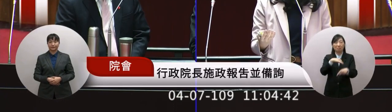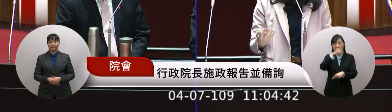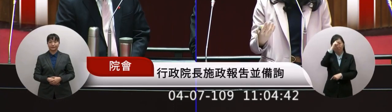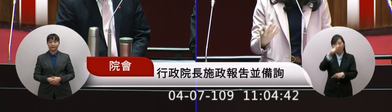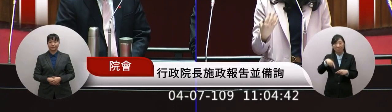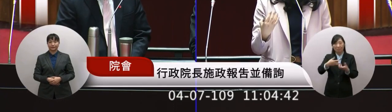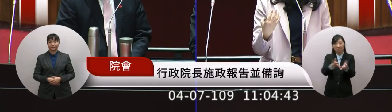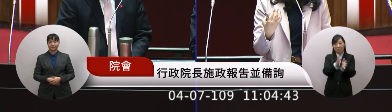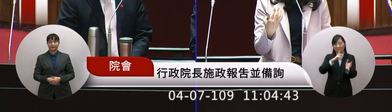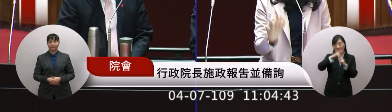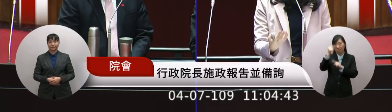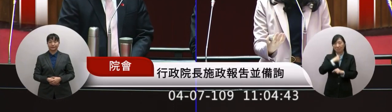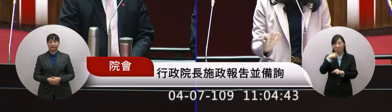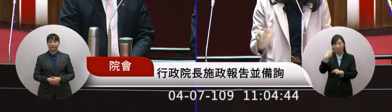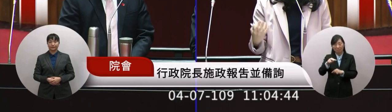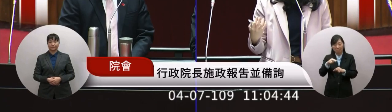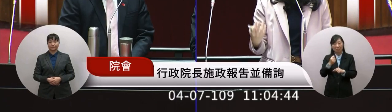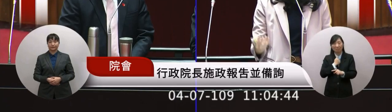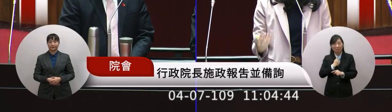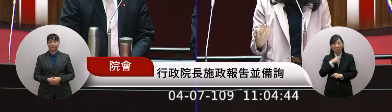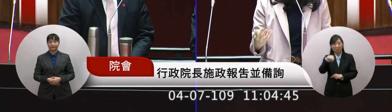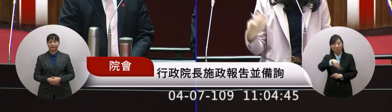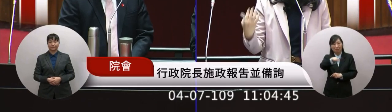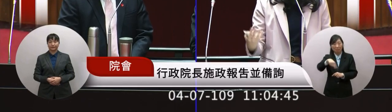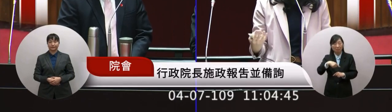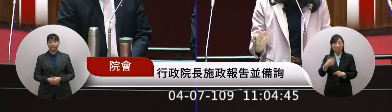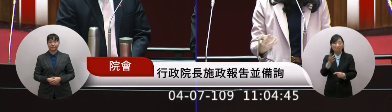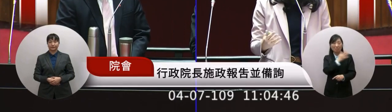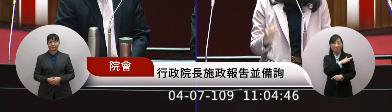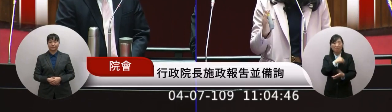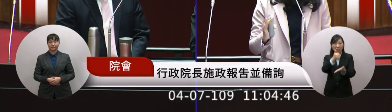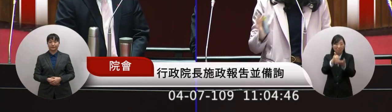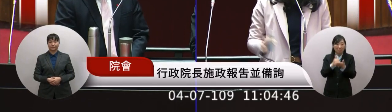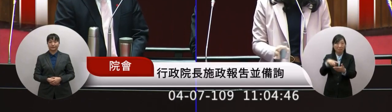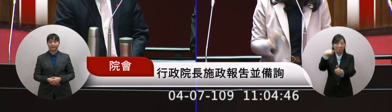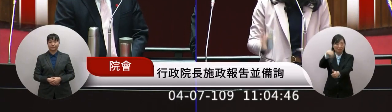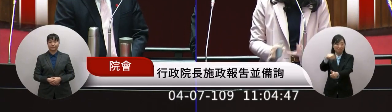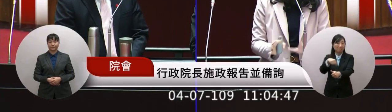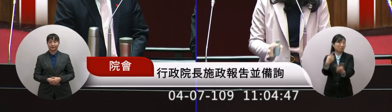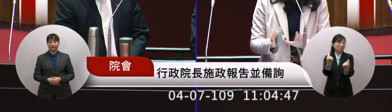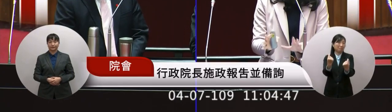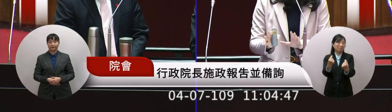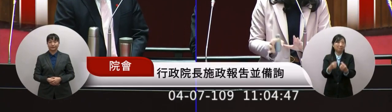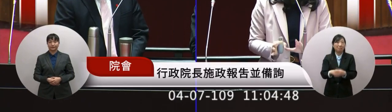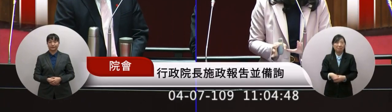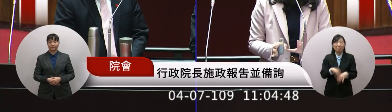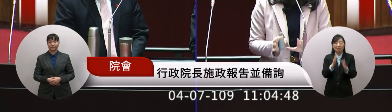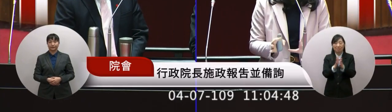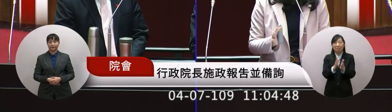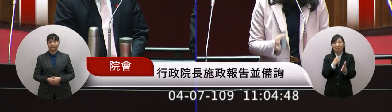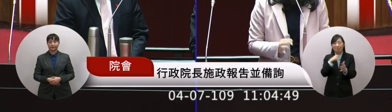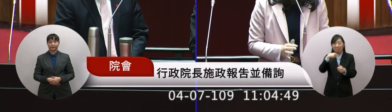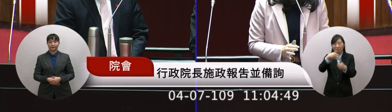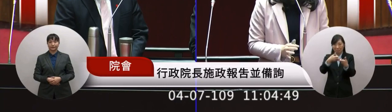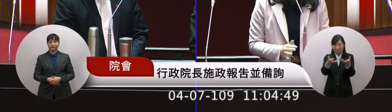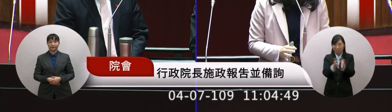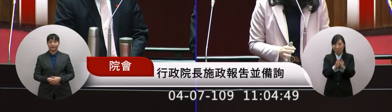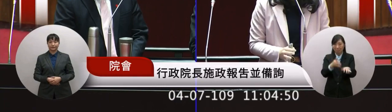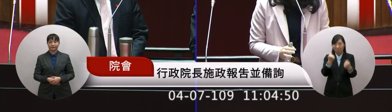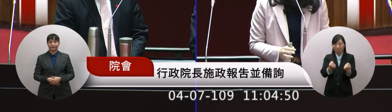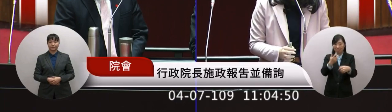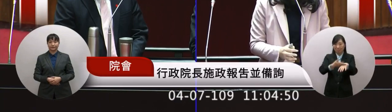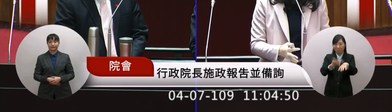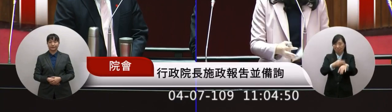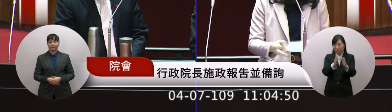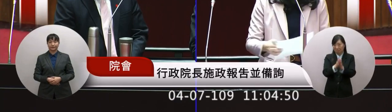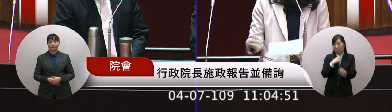解一下哦，不管是说老师的聘用问题，或者是老师的再教育的问题，可能这个都会是一个教育部需要好好在科技教育上努力